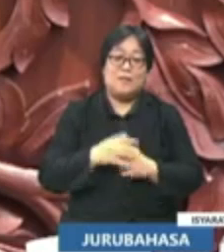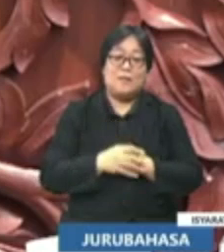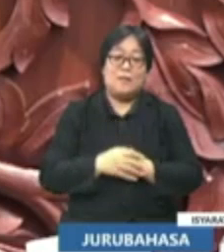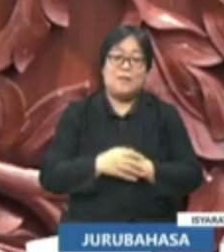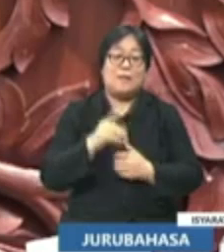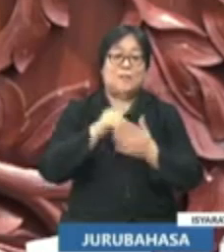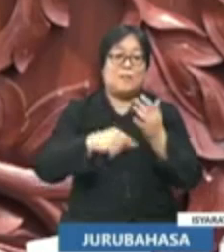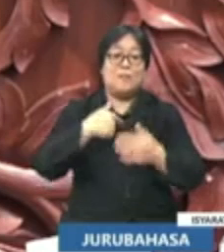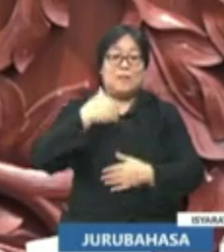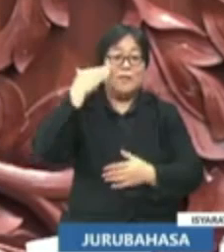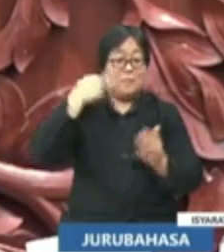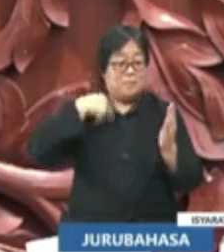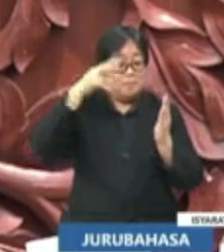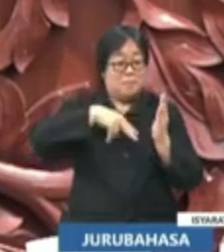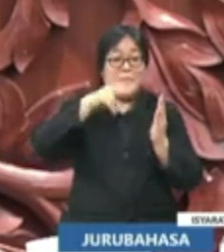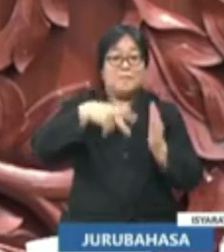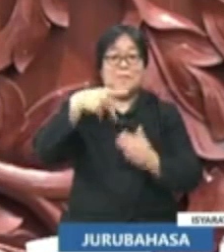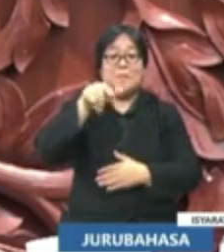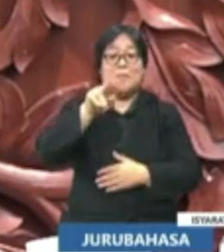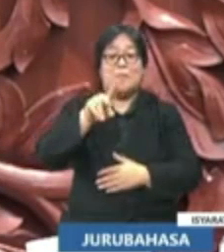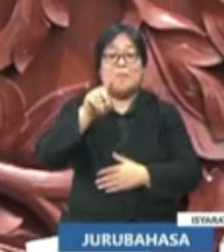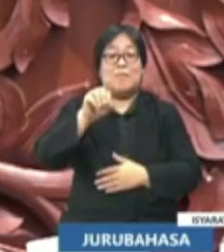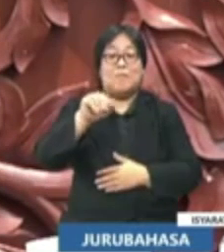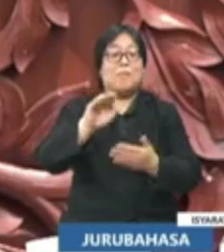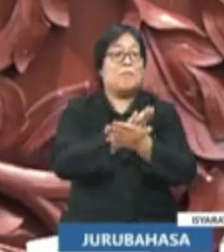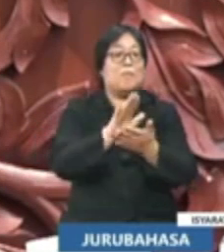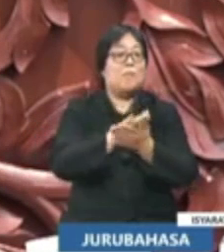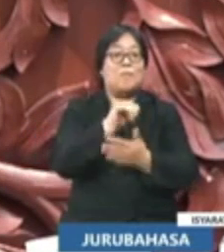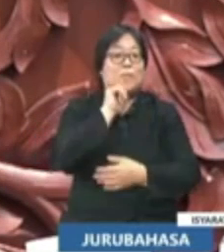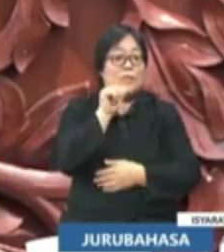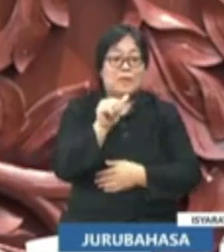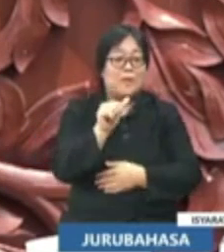sepanjang pengetahuan saya yang saya baca, Pandora Papers bukan mengenai